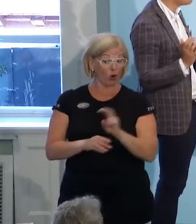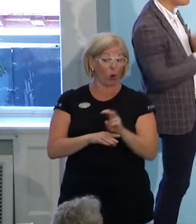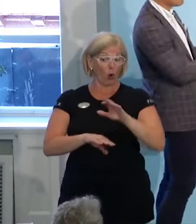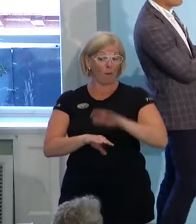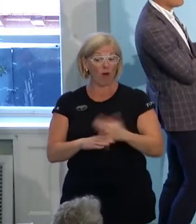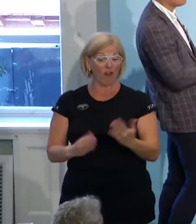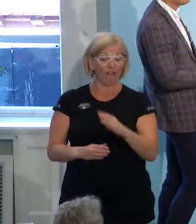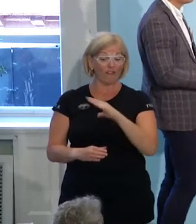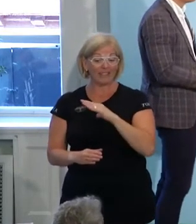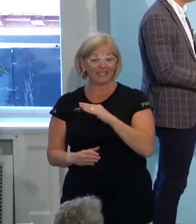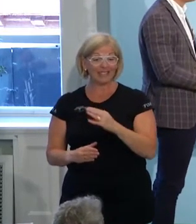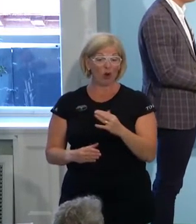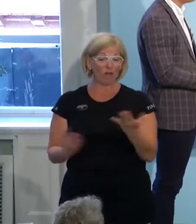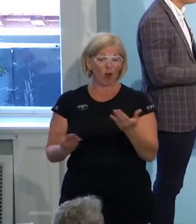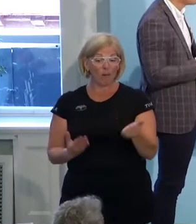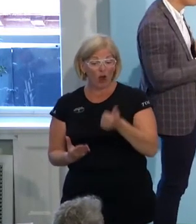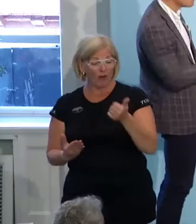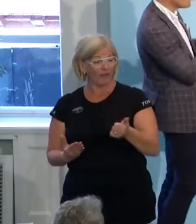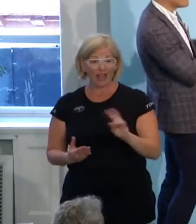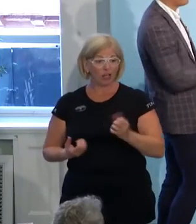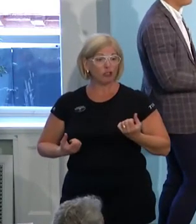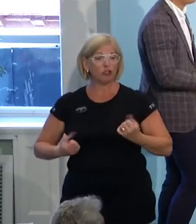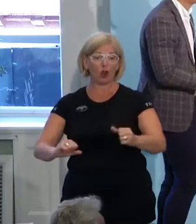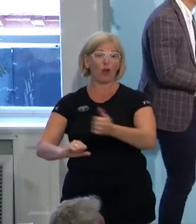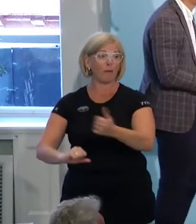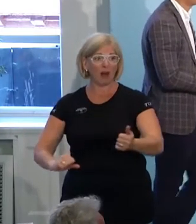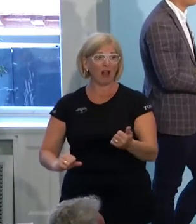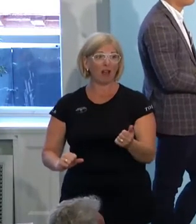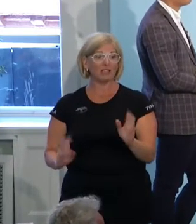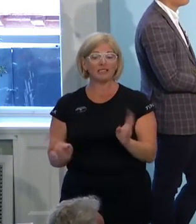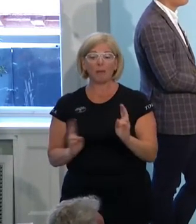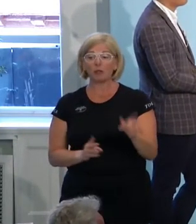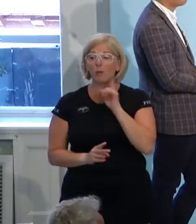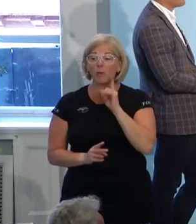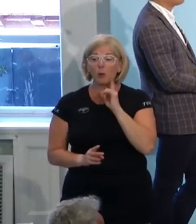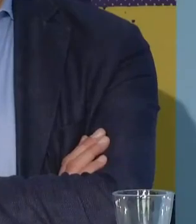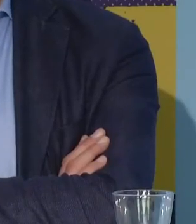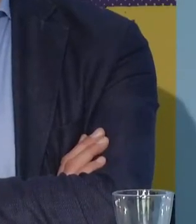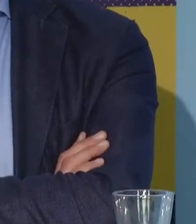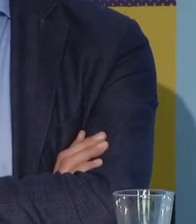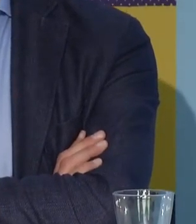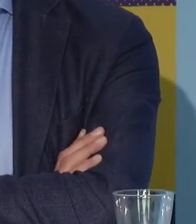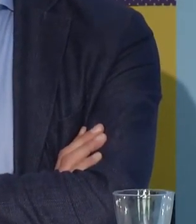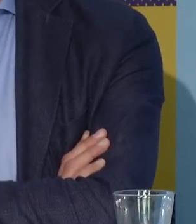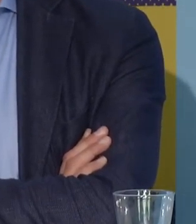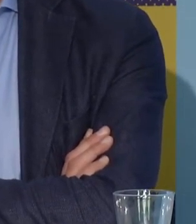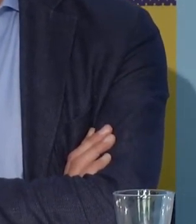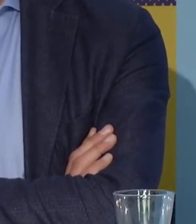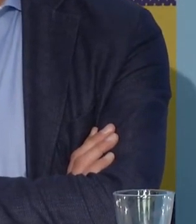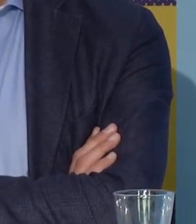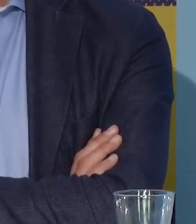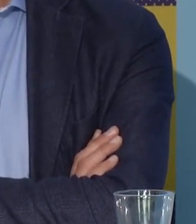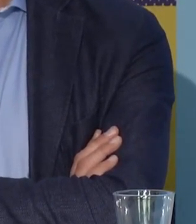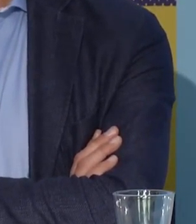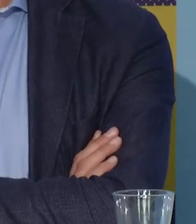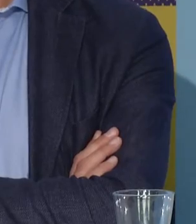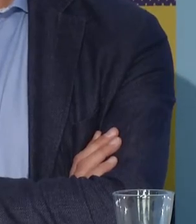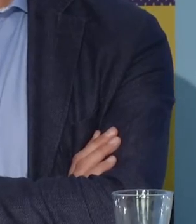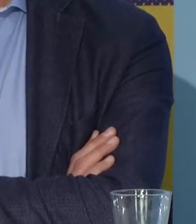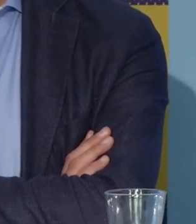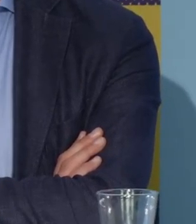ni med på att ni brukar ta för Lunds universitet och då blir det liksom? Jag skulle inte säga att det är sist. Vi är ju ganska akademiskt tunga